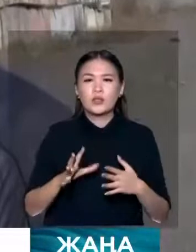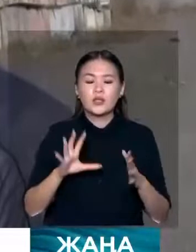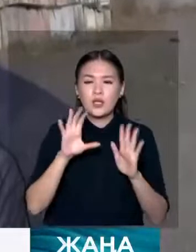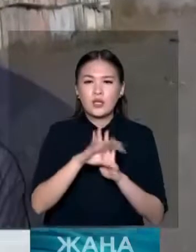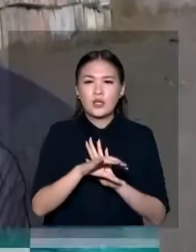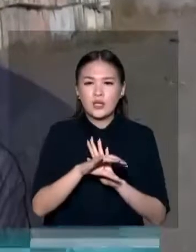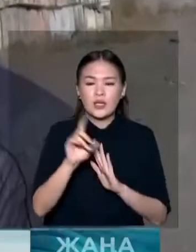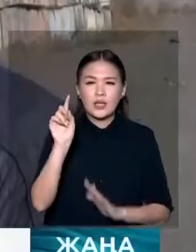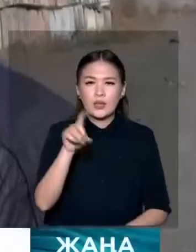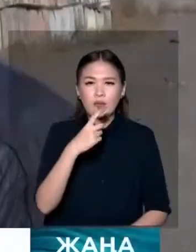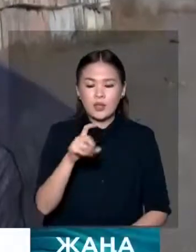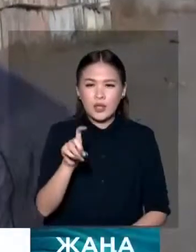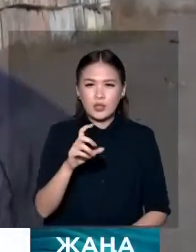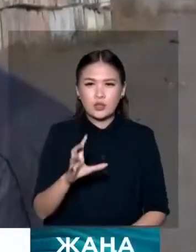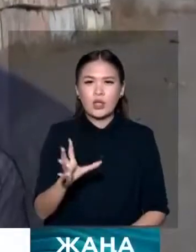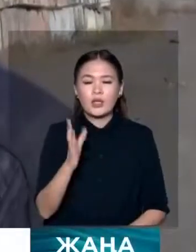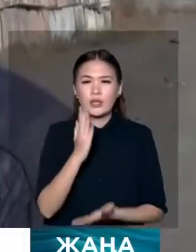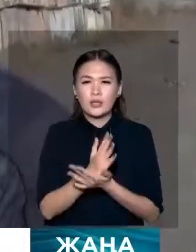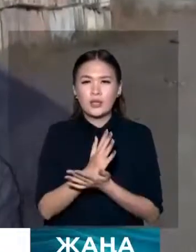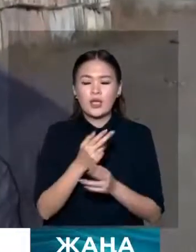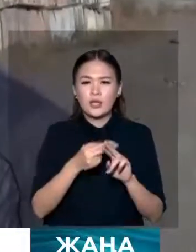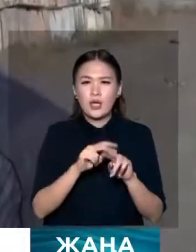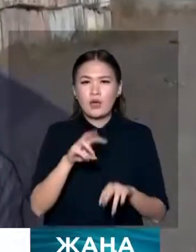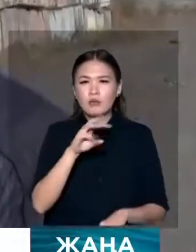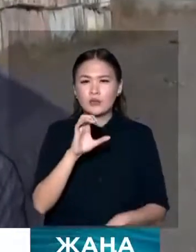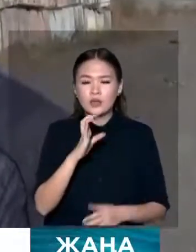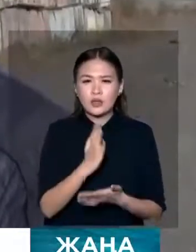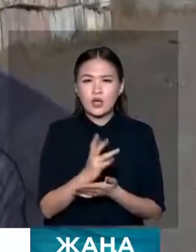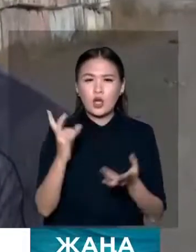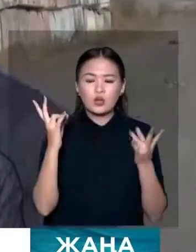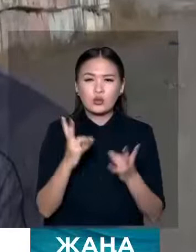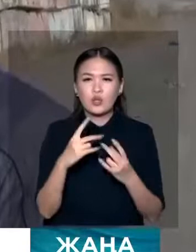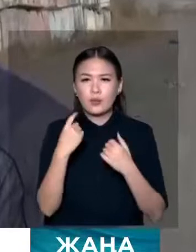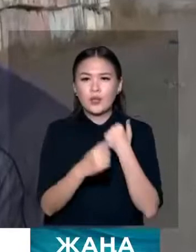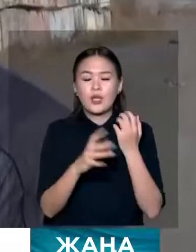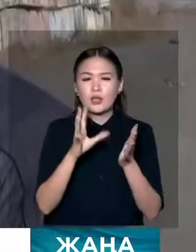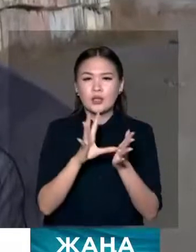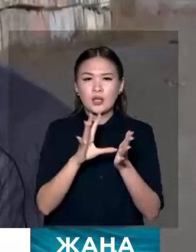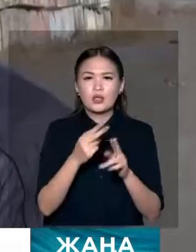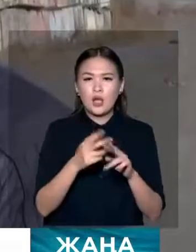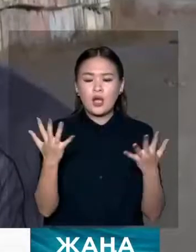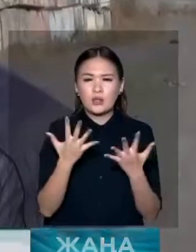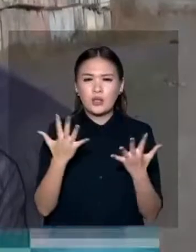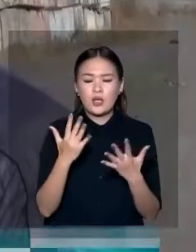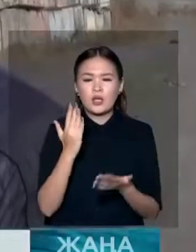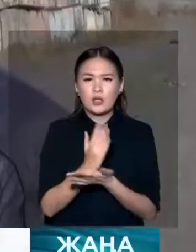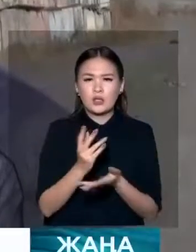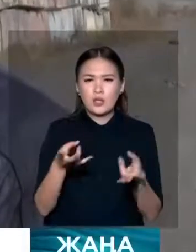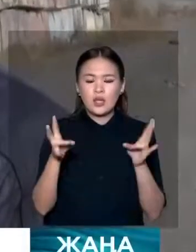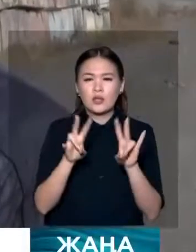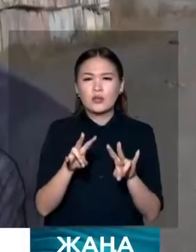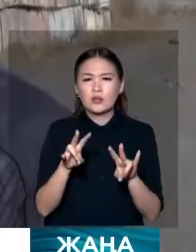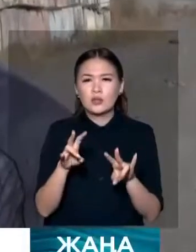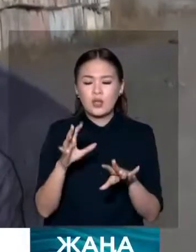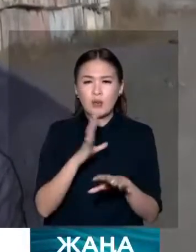Бұл ванналарға химиялық сұйықтық құйылады, одан кейін оған мыс салынады. Қажетті металл тазартылғаннан кейін ваннада қаншама зиянды қалдық қалады. Оның өзінен